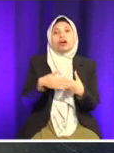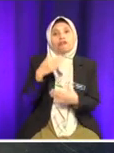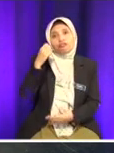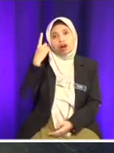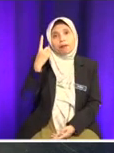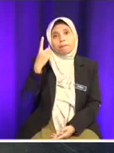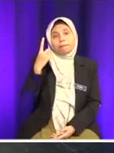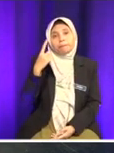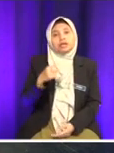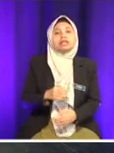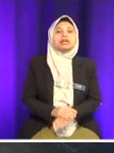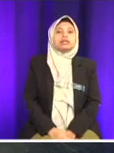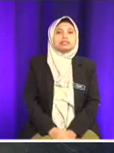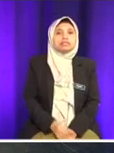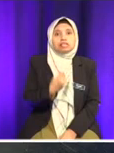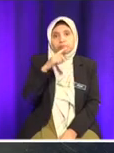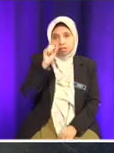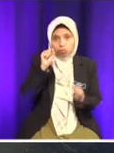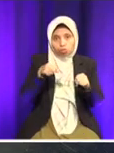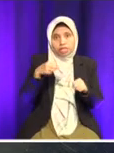konsep yang ini